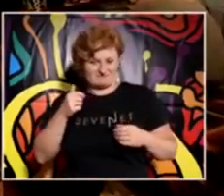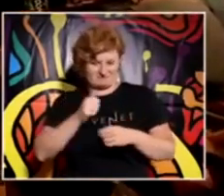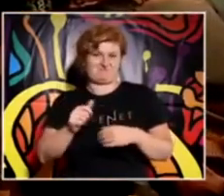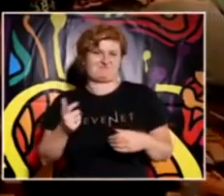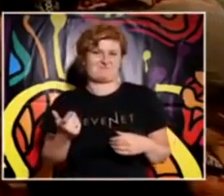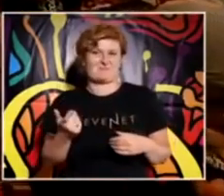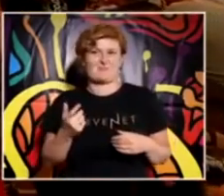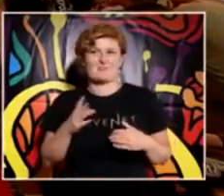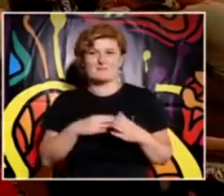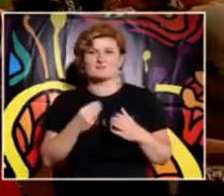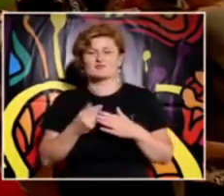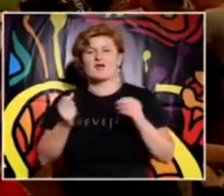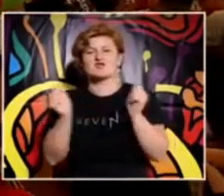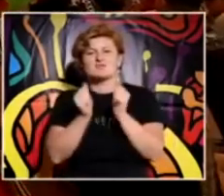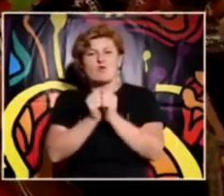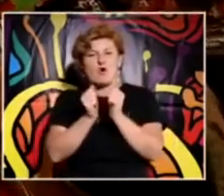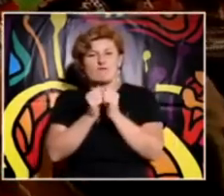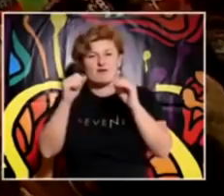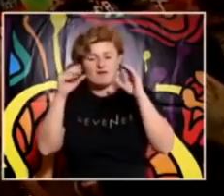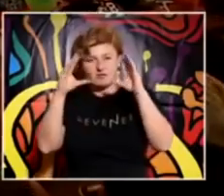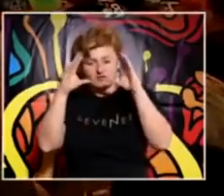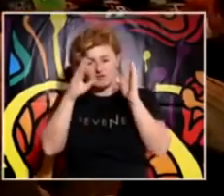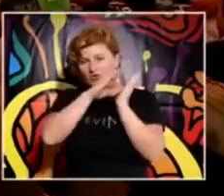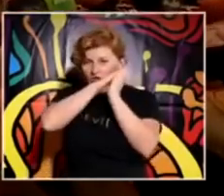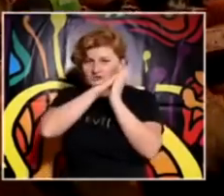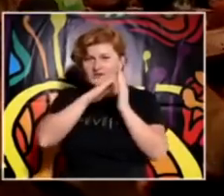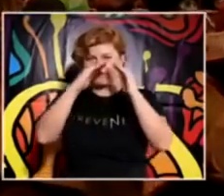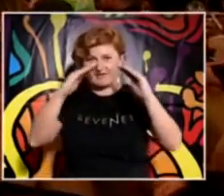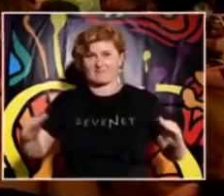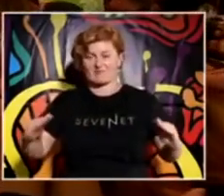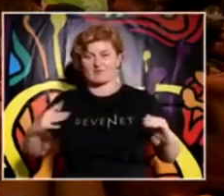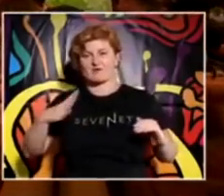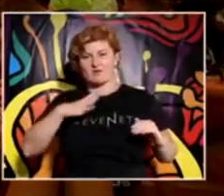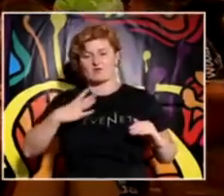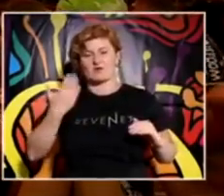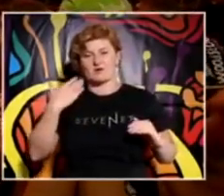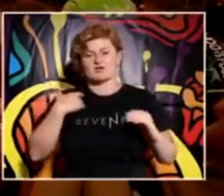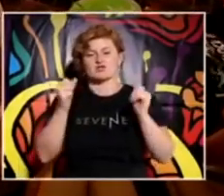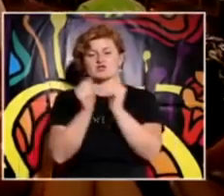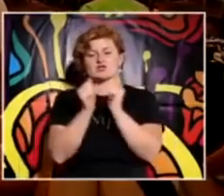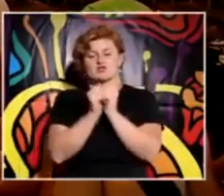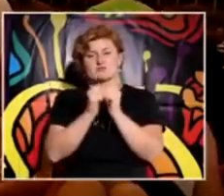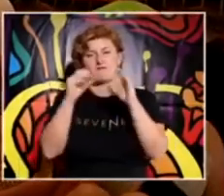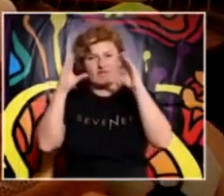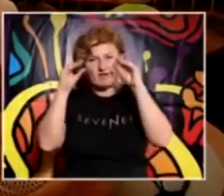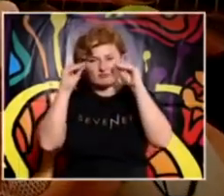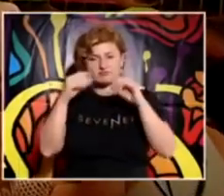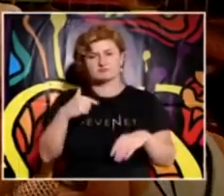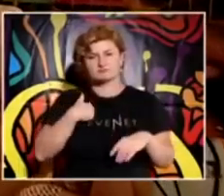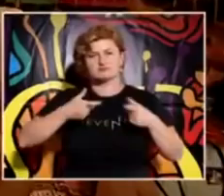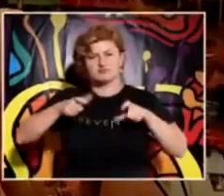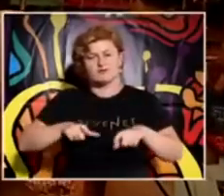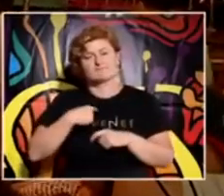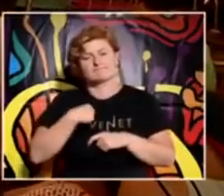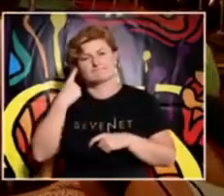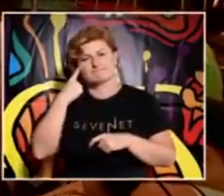przykład zimowy nocleg pod namiotem. Kiedyś siedzieliśmy po prostu zimowego wieczoru i stwierdziliśmy, kurczę,